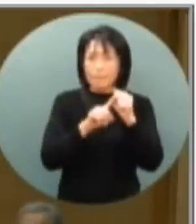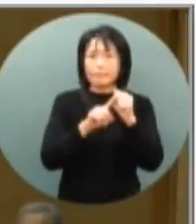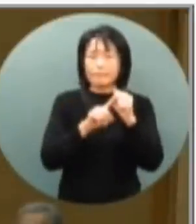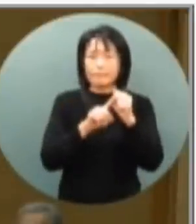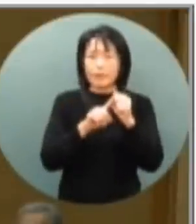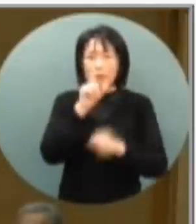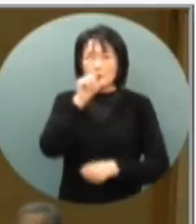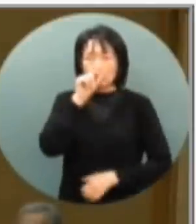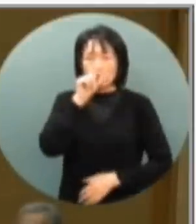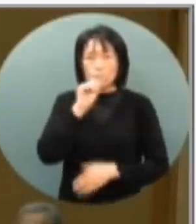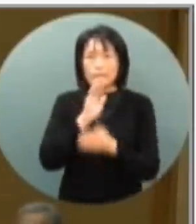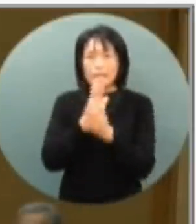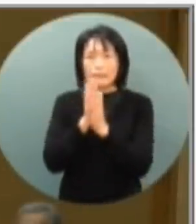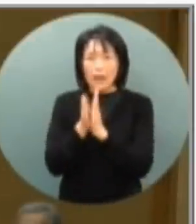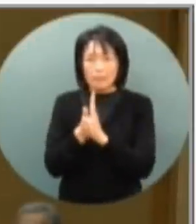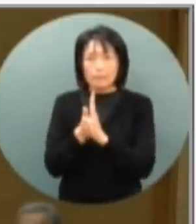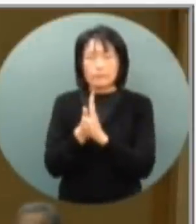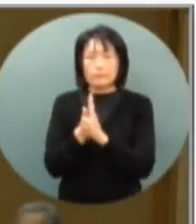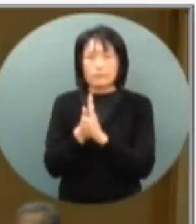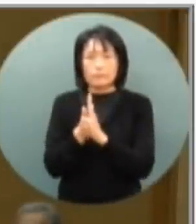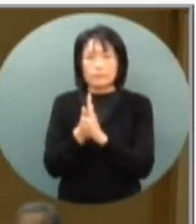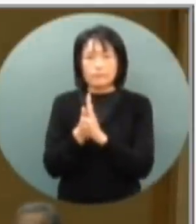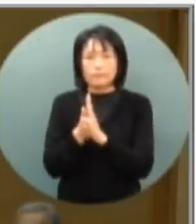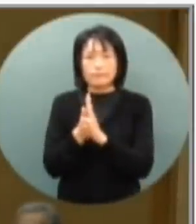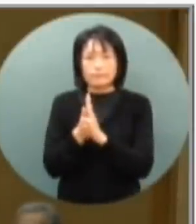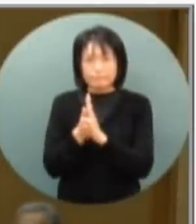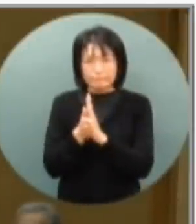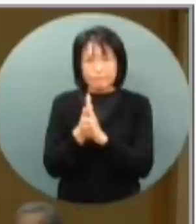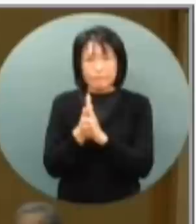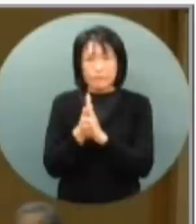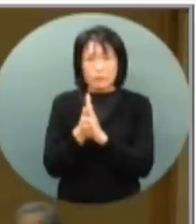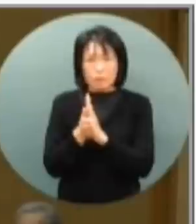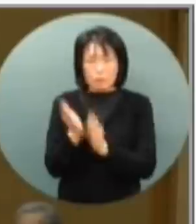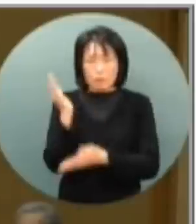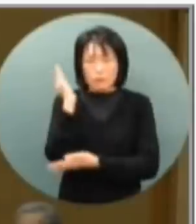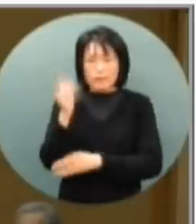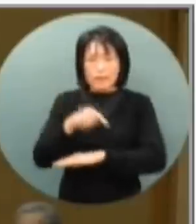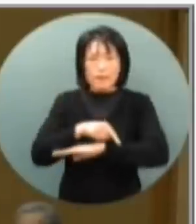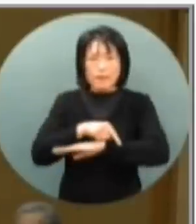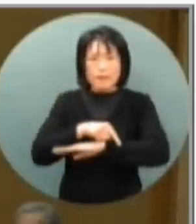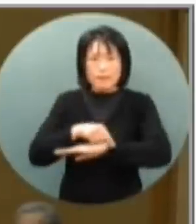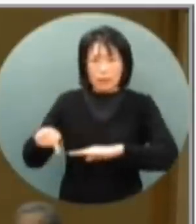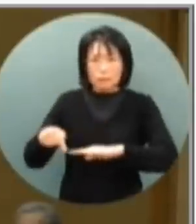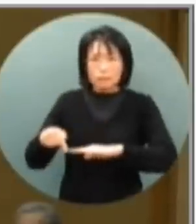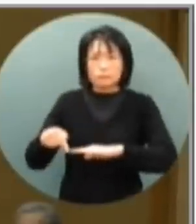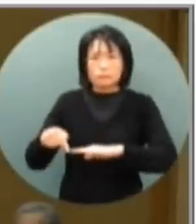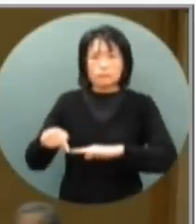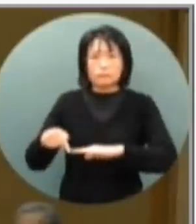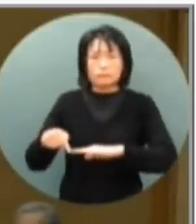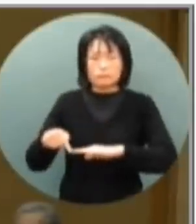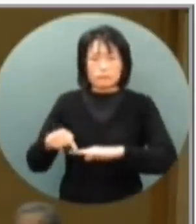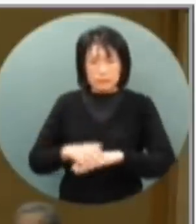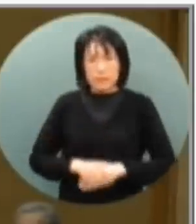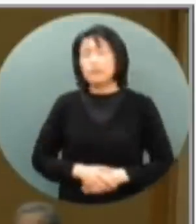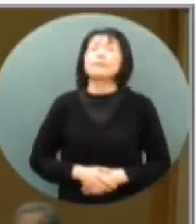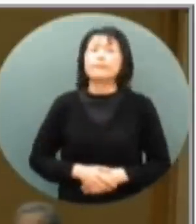はり本件が国の政策に乗る形での村井県運動を